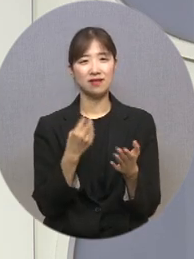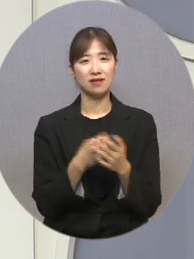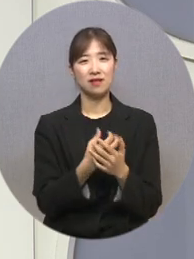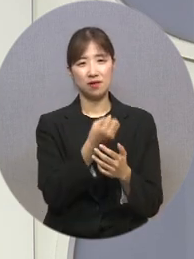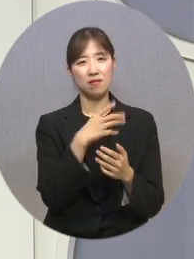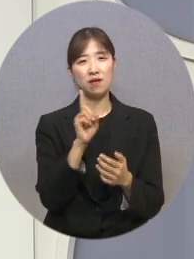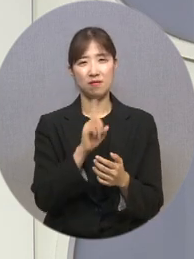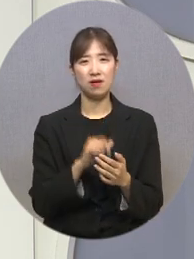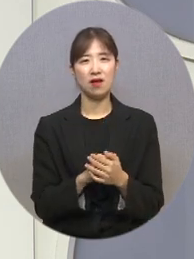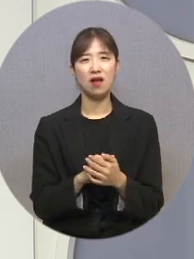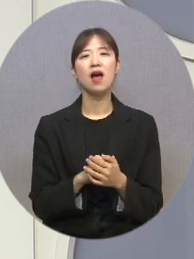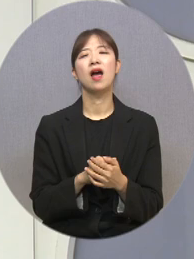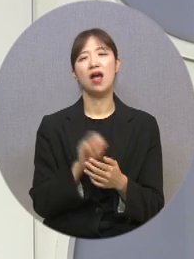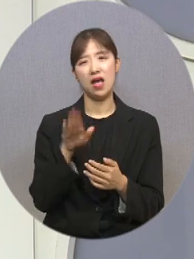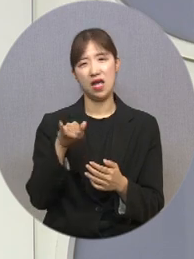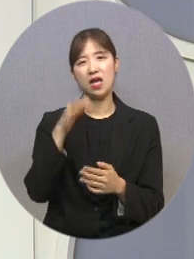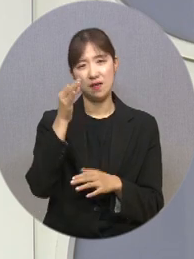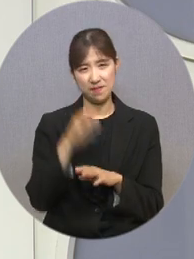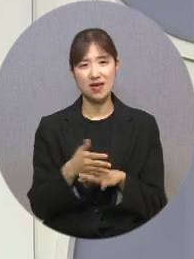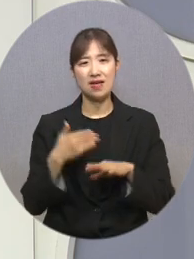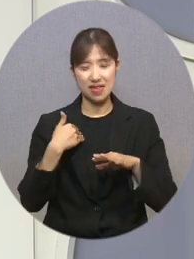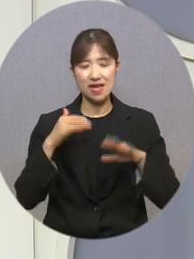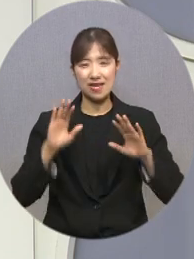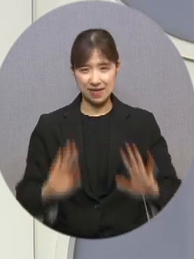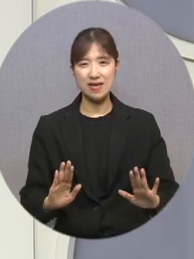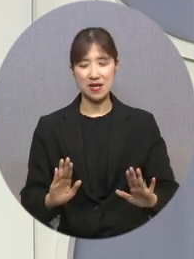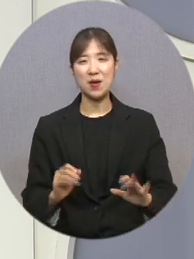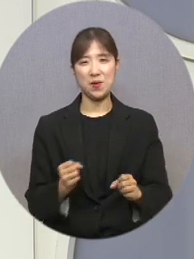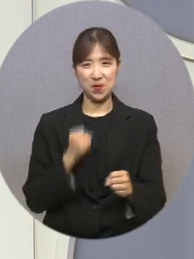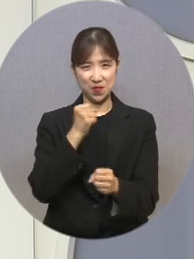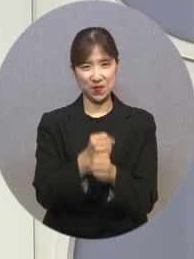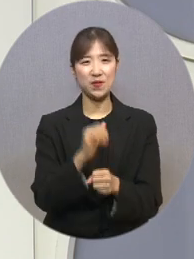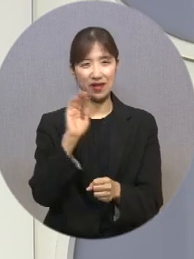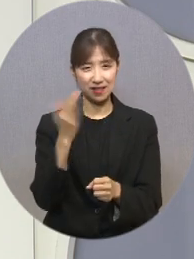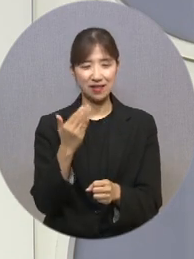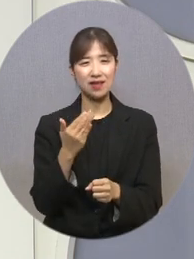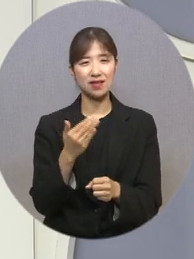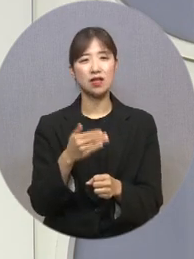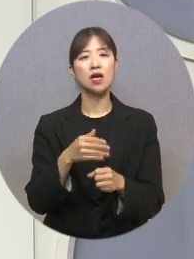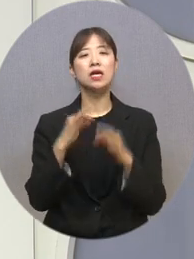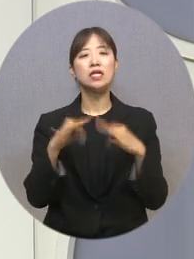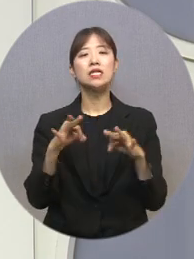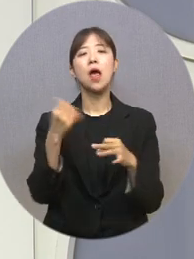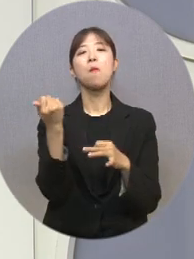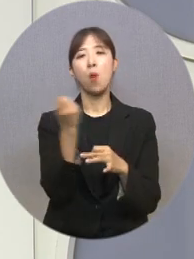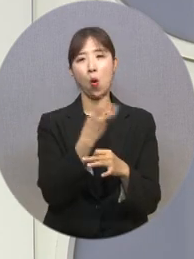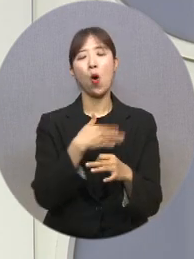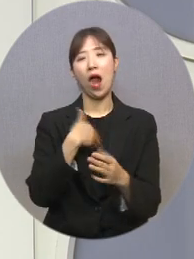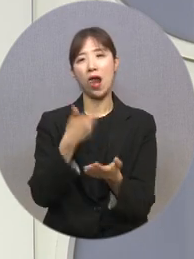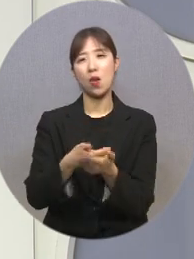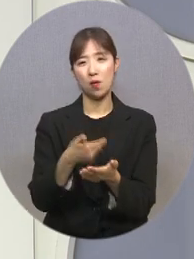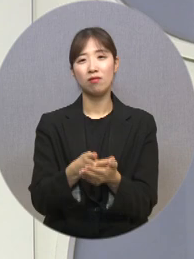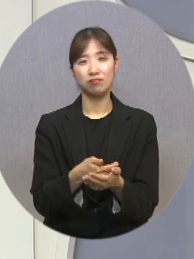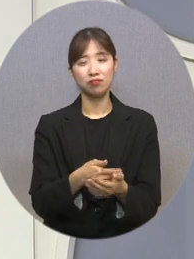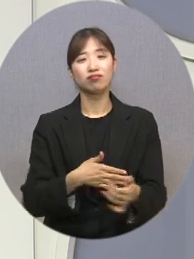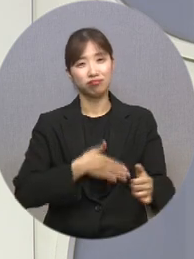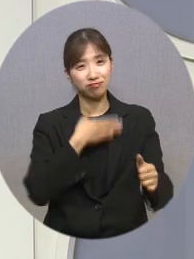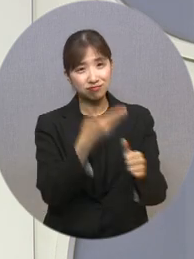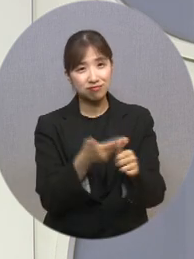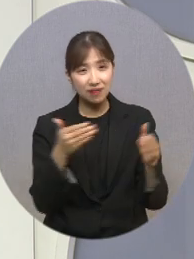얘기가 임부장 미안하다. 드디어 내가 이제 회복했다 그러면서 계좌번호 가르쳐줘 그러더라고요. 계좌번호를